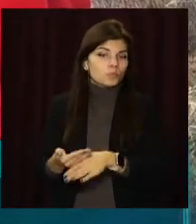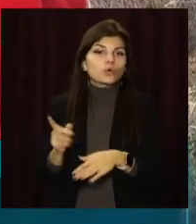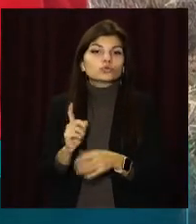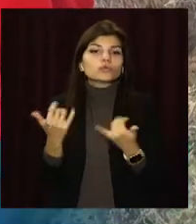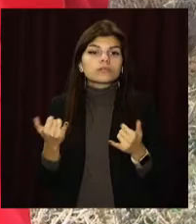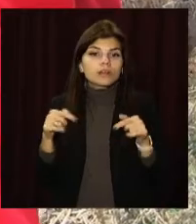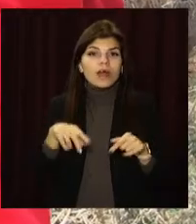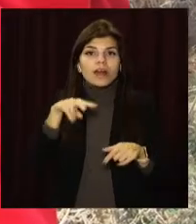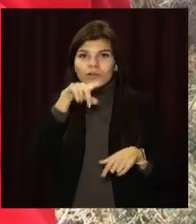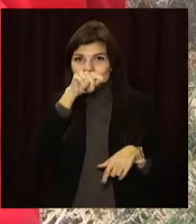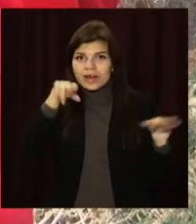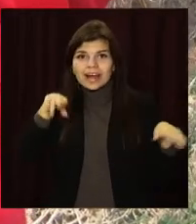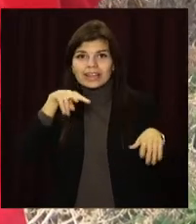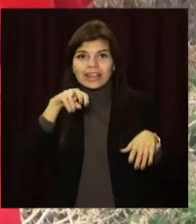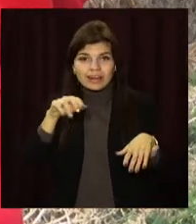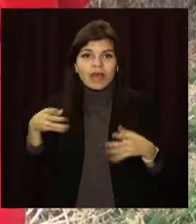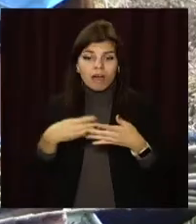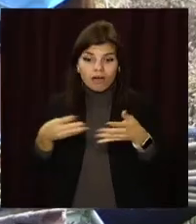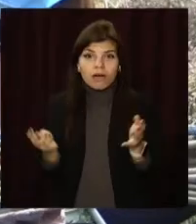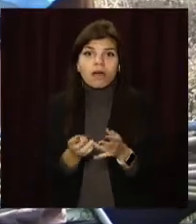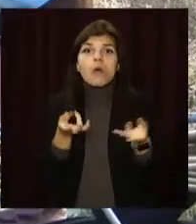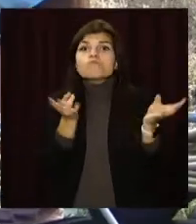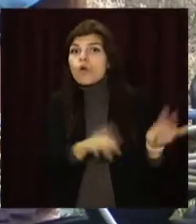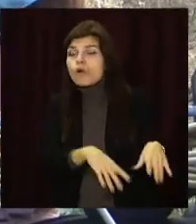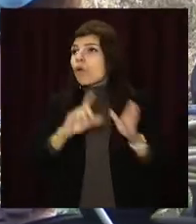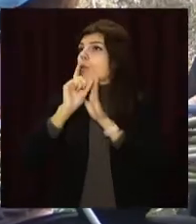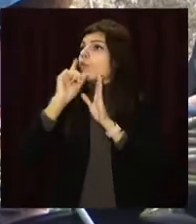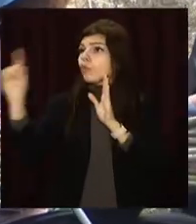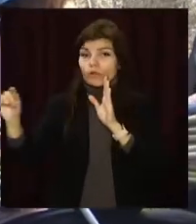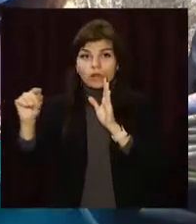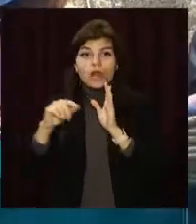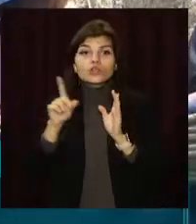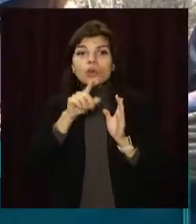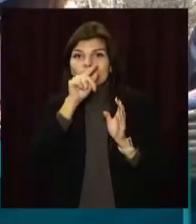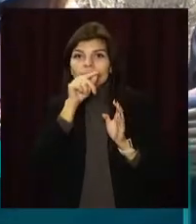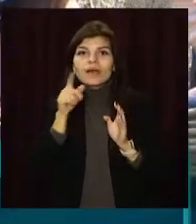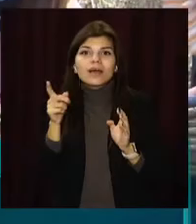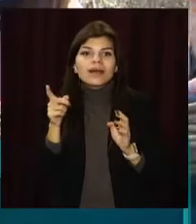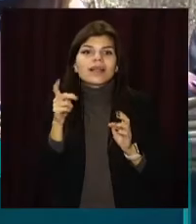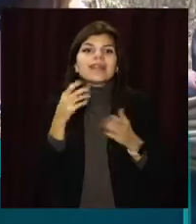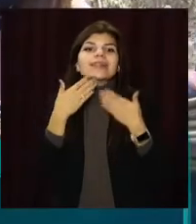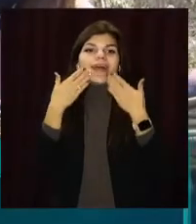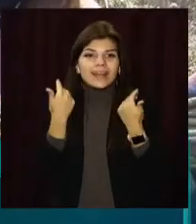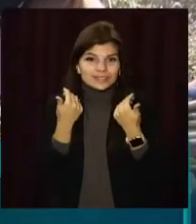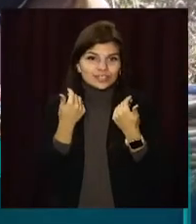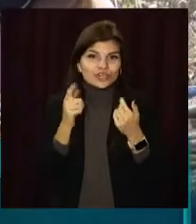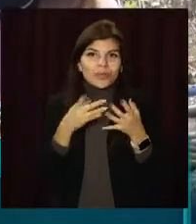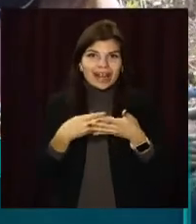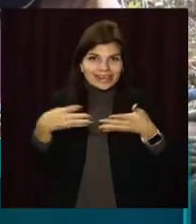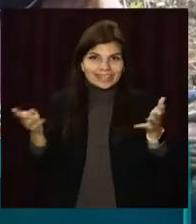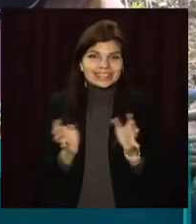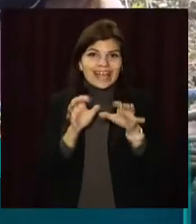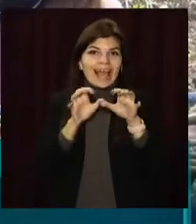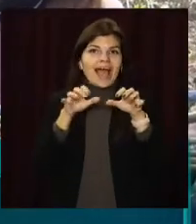даний момент ці лелеки покидають свої гніздівля. І для того, щоб птахам покращити період адаптації, зайняти нове гніздо,